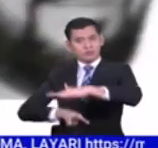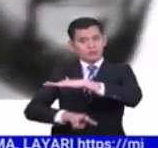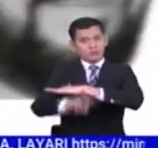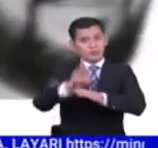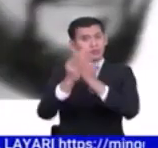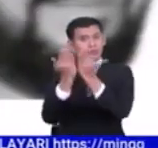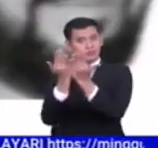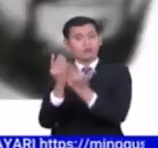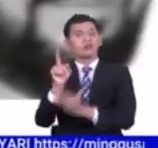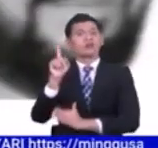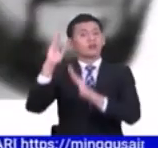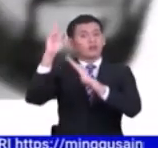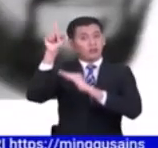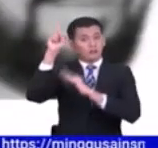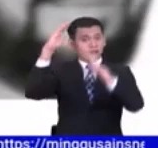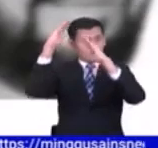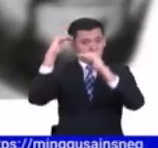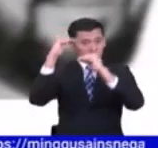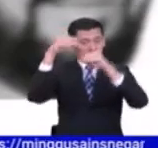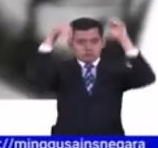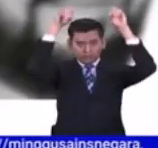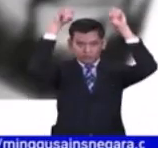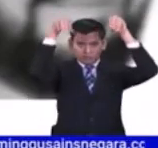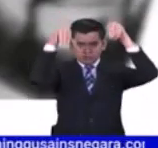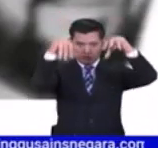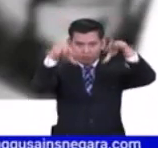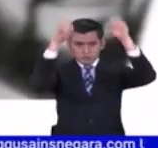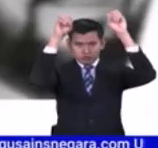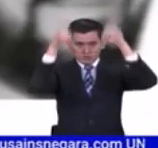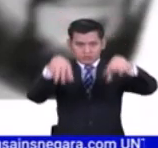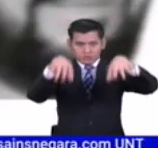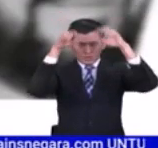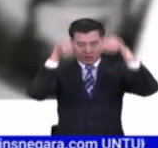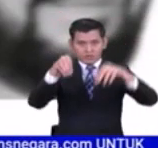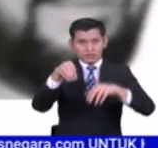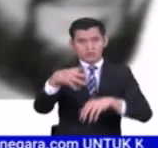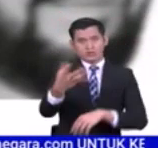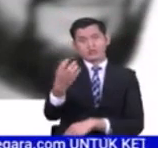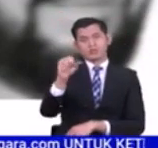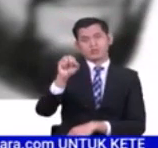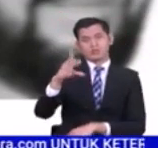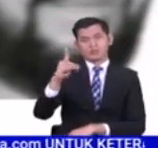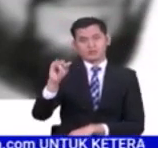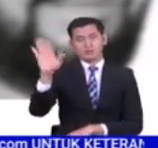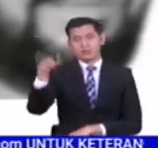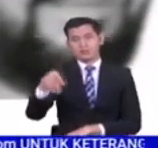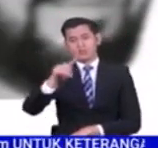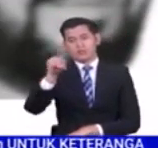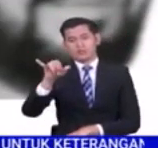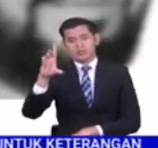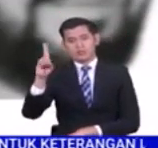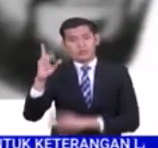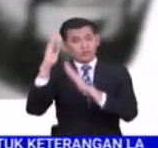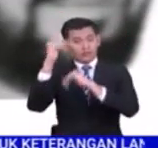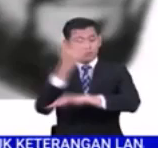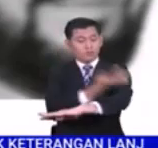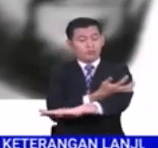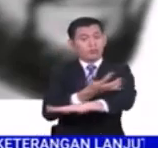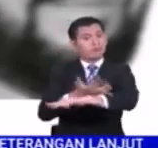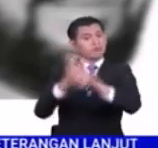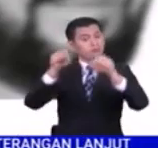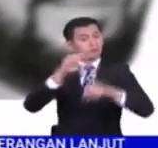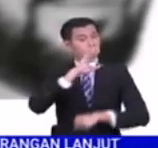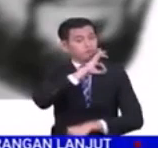semoga Allah subhanahuwata'ala mencuri Rahmat ke atas rohler Hamdan berharap agar warisannya akan terus